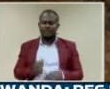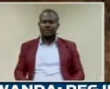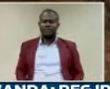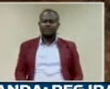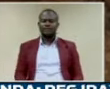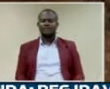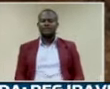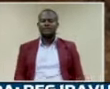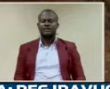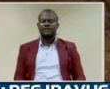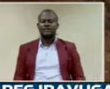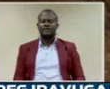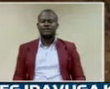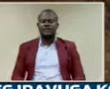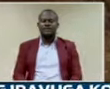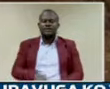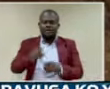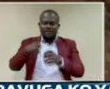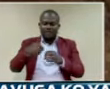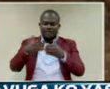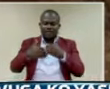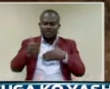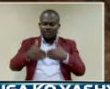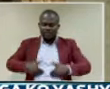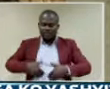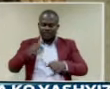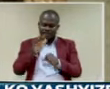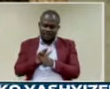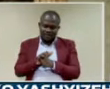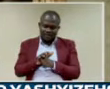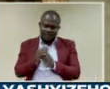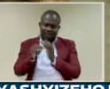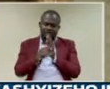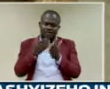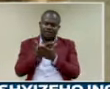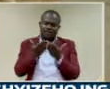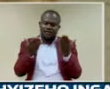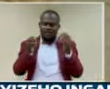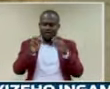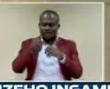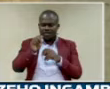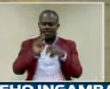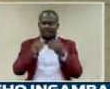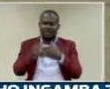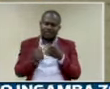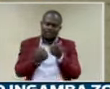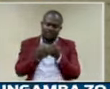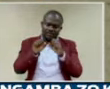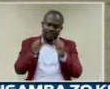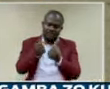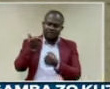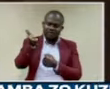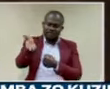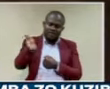Bakeneye kwegera urwo rubyiruko cyane. Akarere turagasaba ko abo bantu iyo support system iri aho